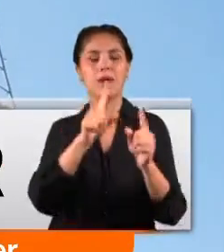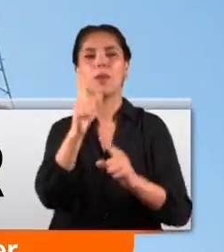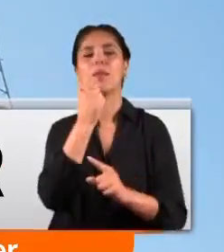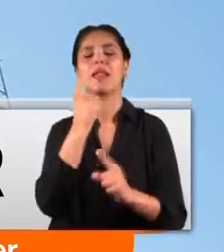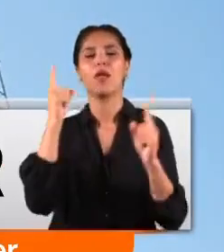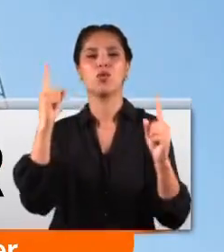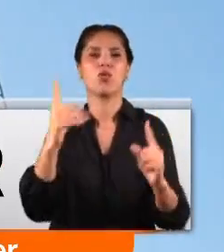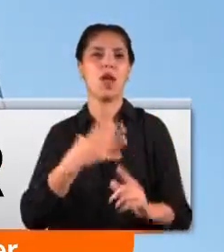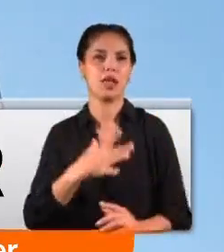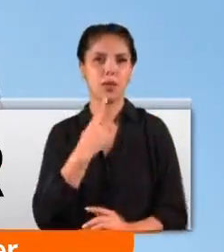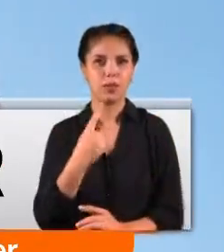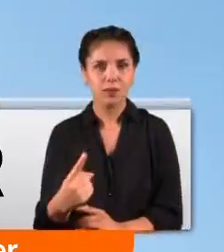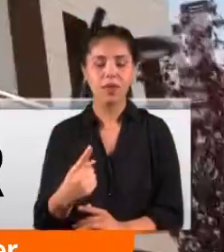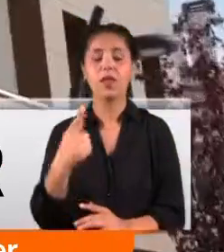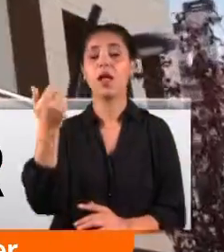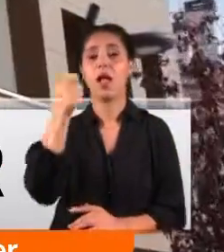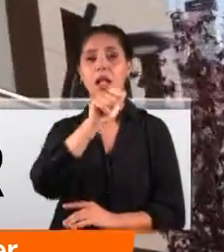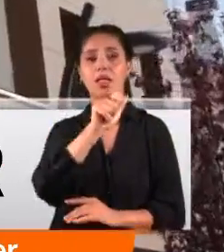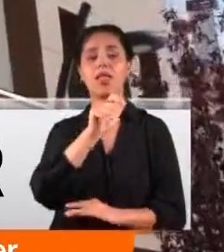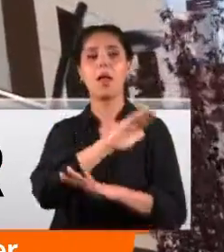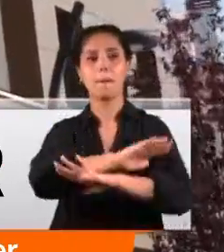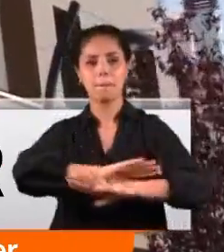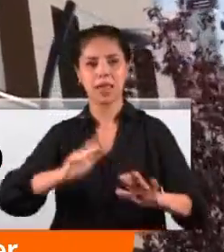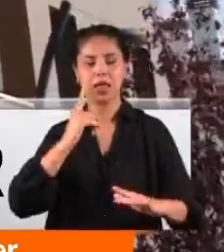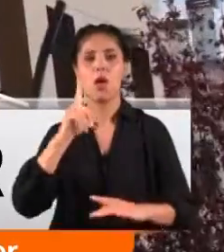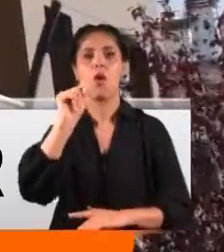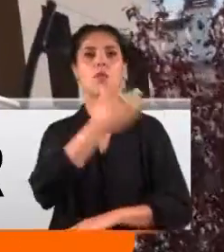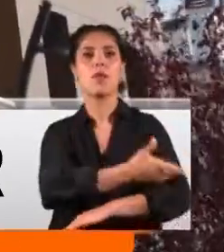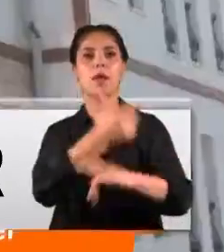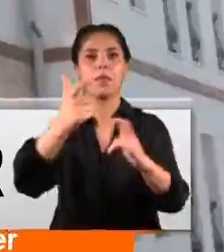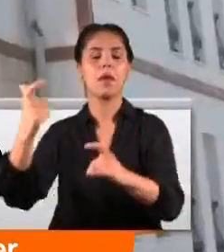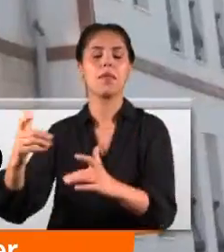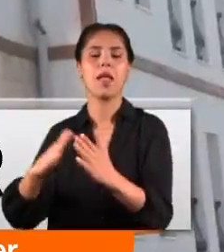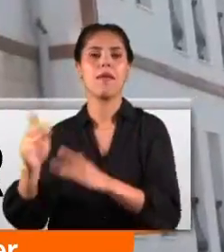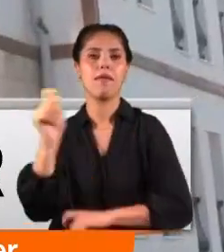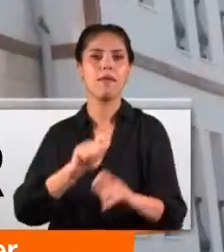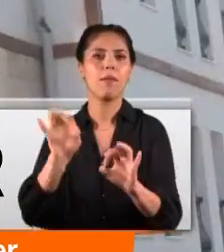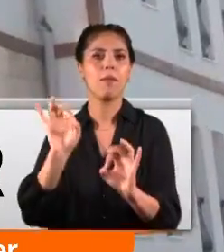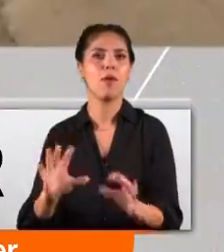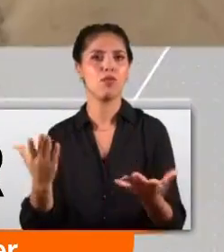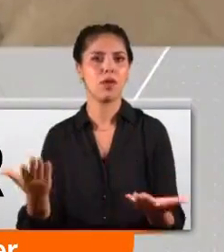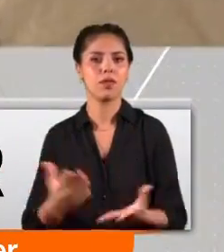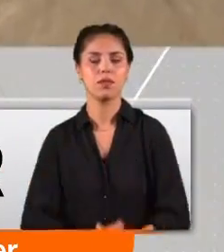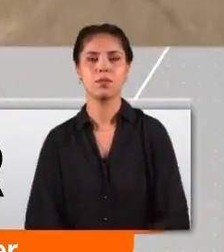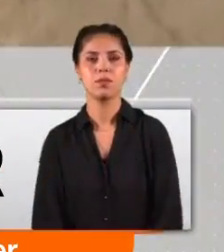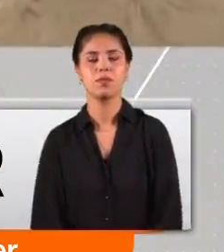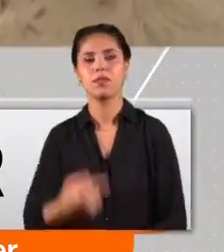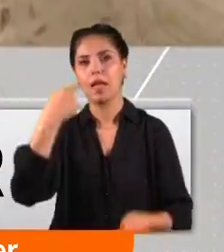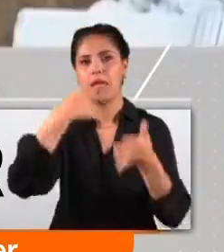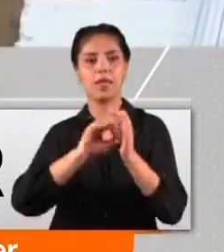istedi. Felaketin 6. ayında depremin vurduğu 11 ilde konutlar yükselmeye başladı.